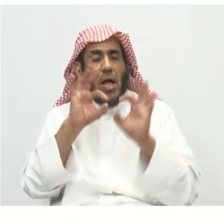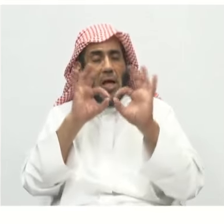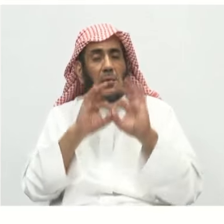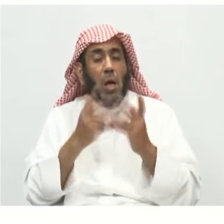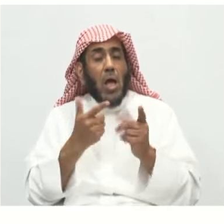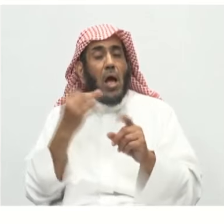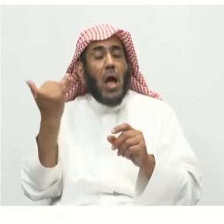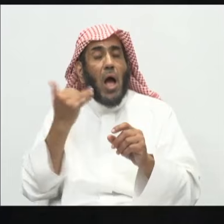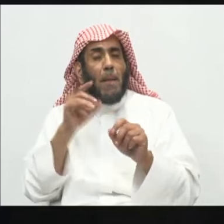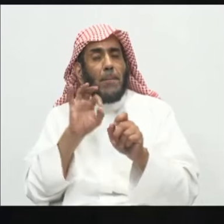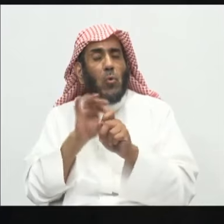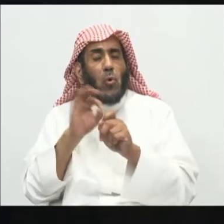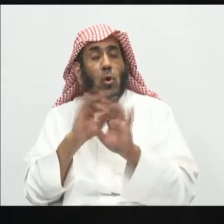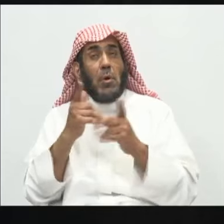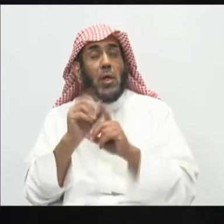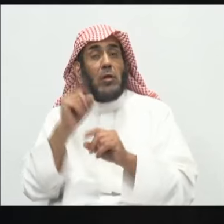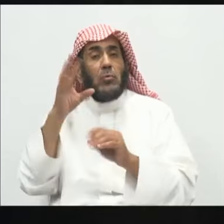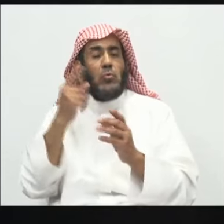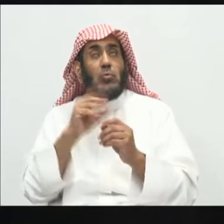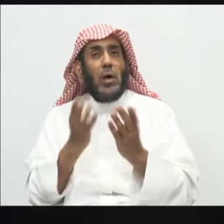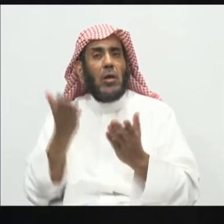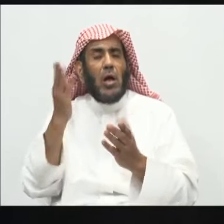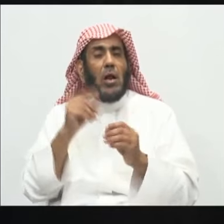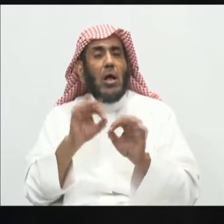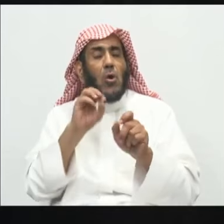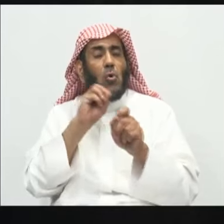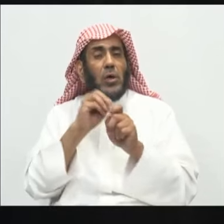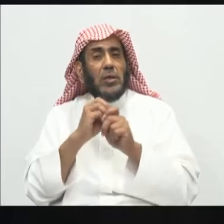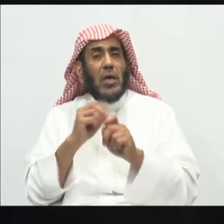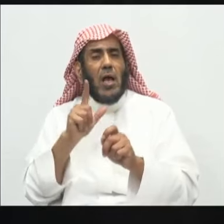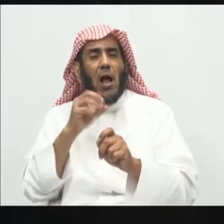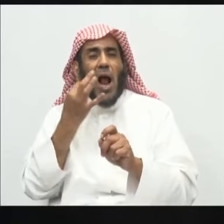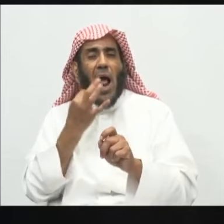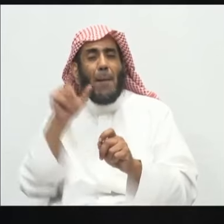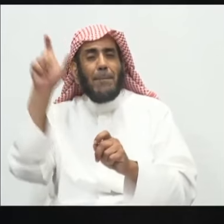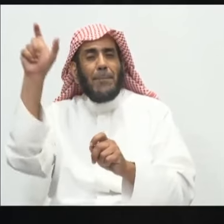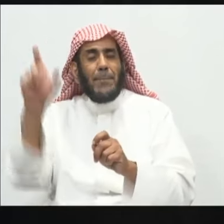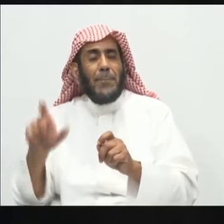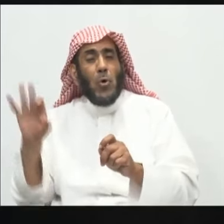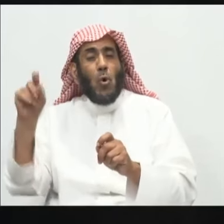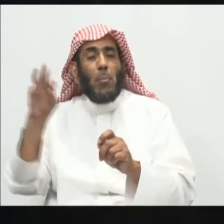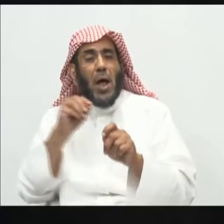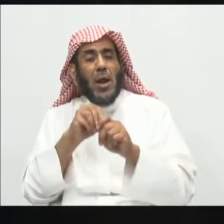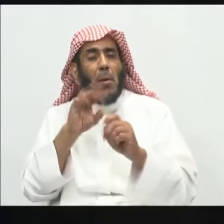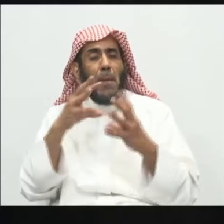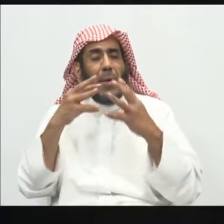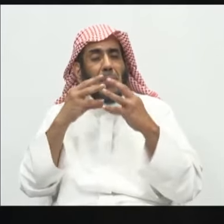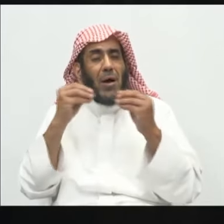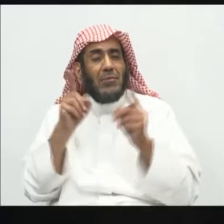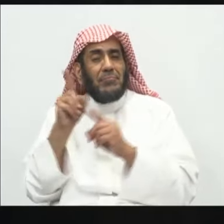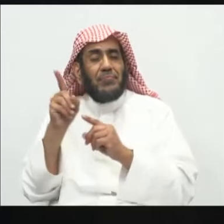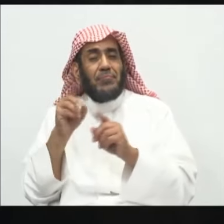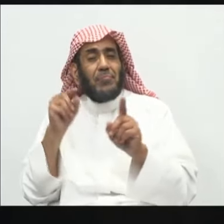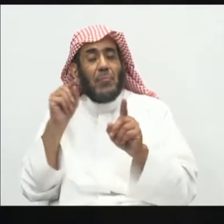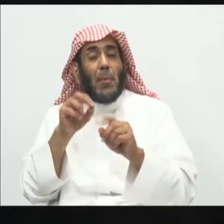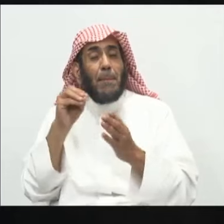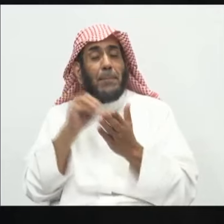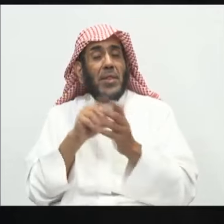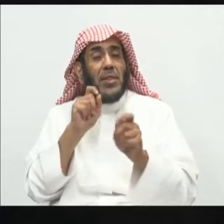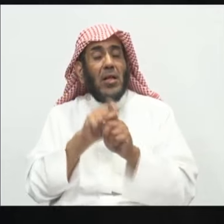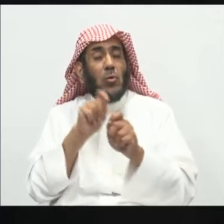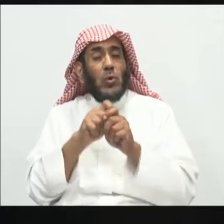الوصايا ولماذا ذكر الله سبحانه وتعالى الوصايا على لسان لقمان بمعنى او ذكر هذه الوصايا بالذات لما